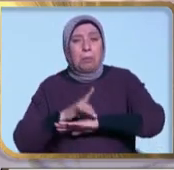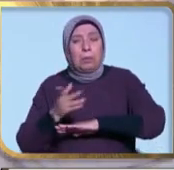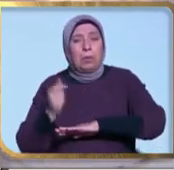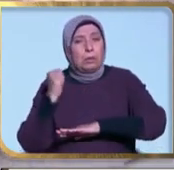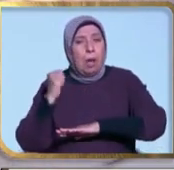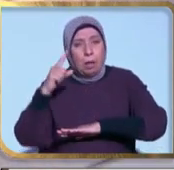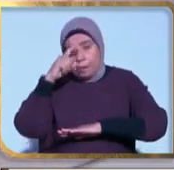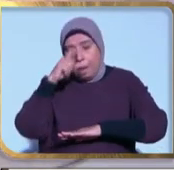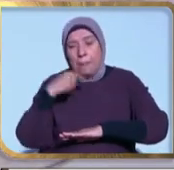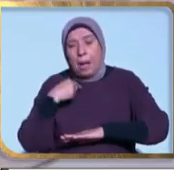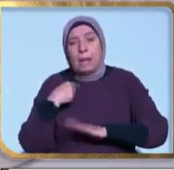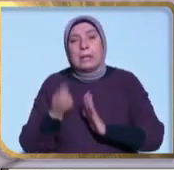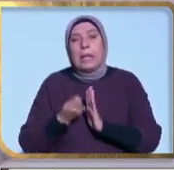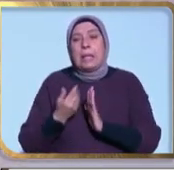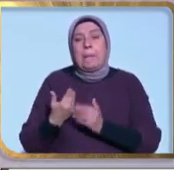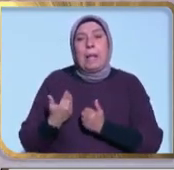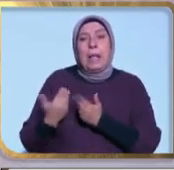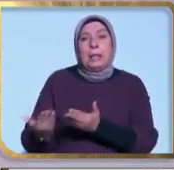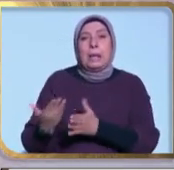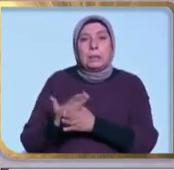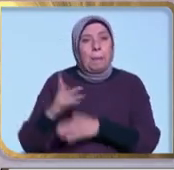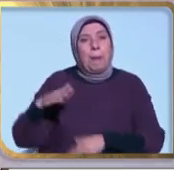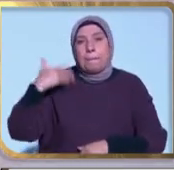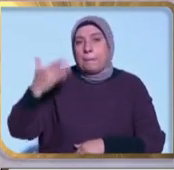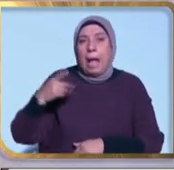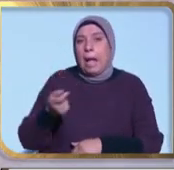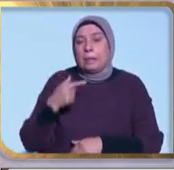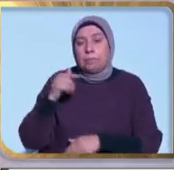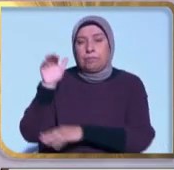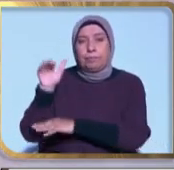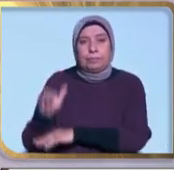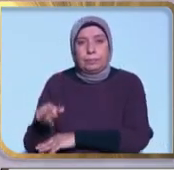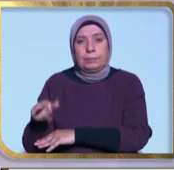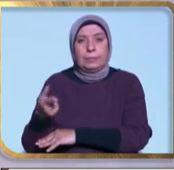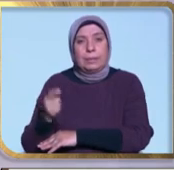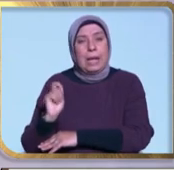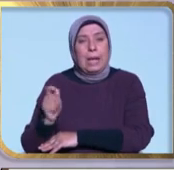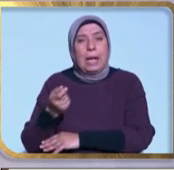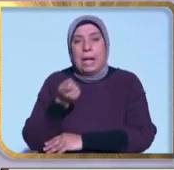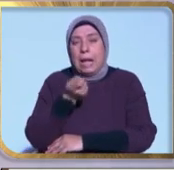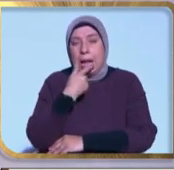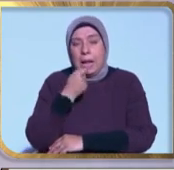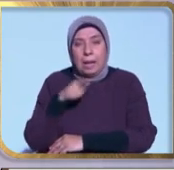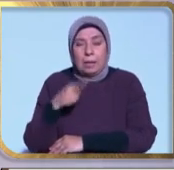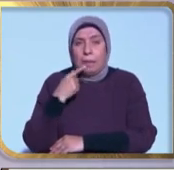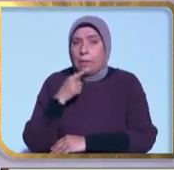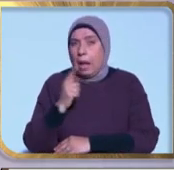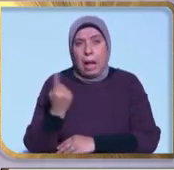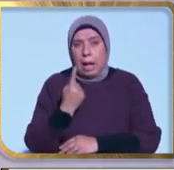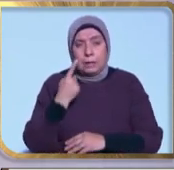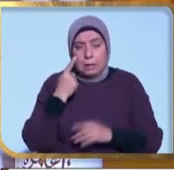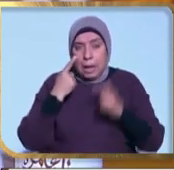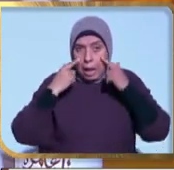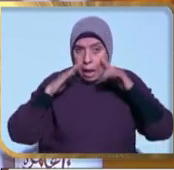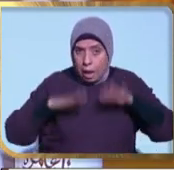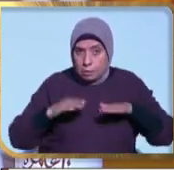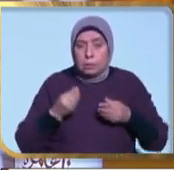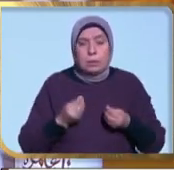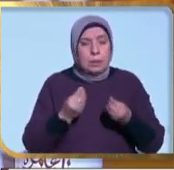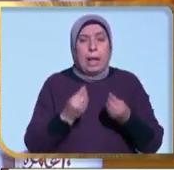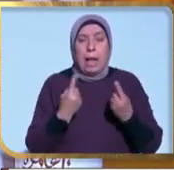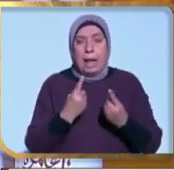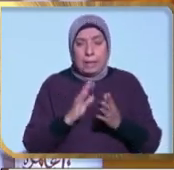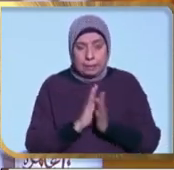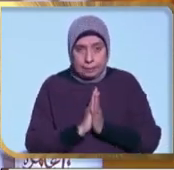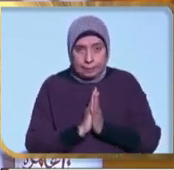معتبره لهذا الواهب الذي يريد ان يهب احدا من ابنائه شيئا على حال حياته